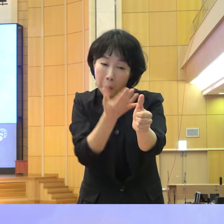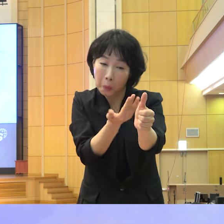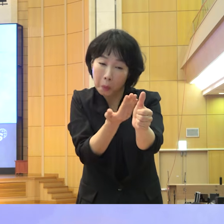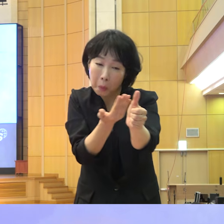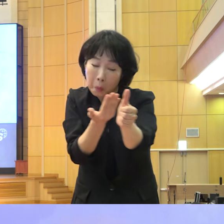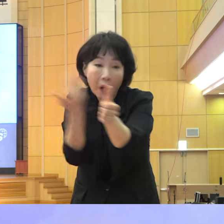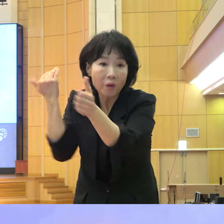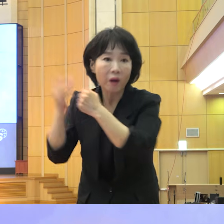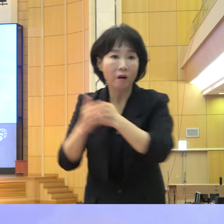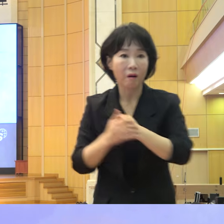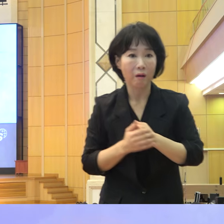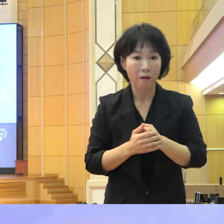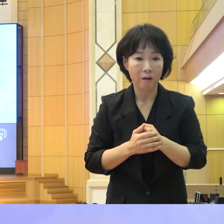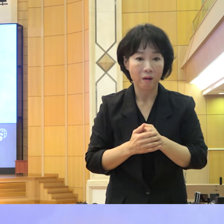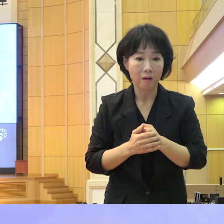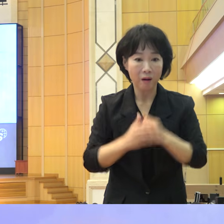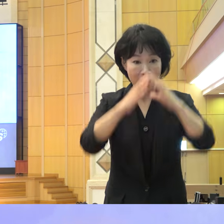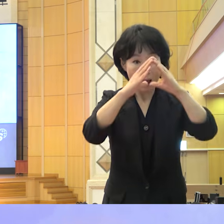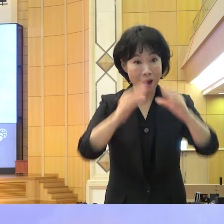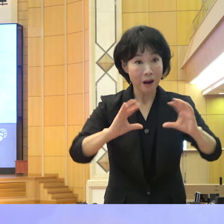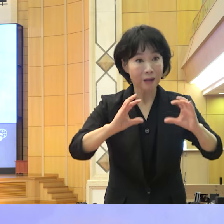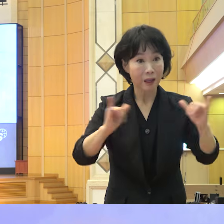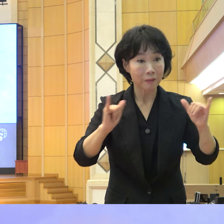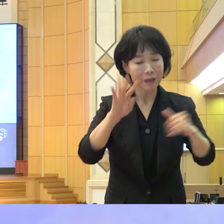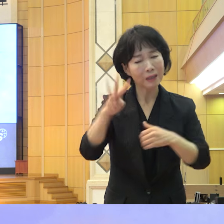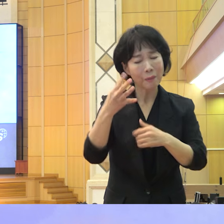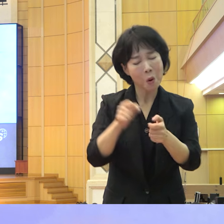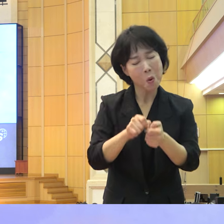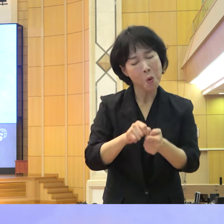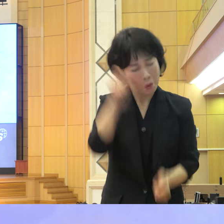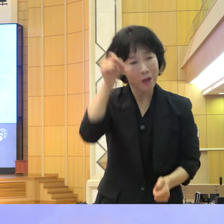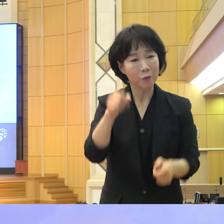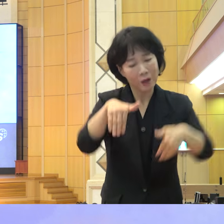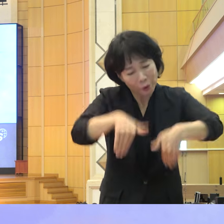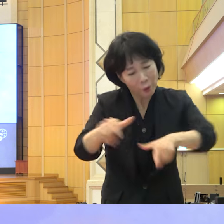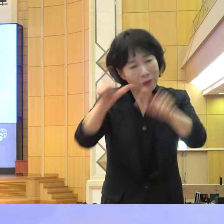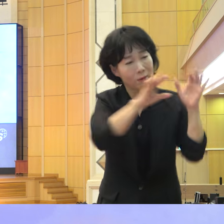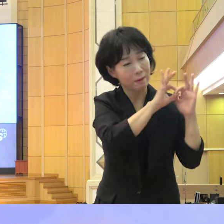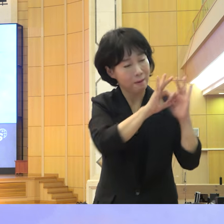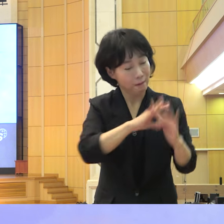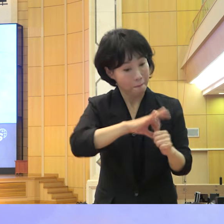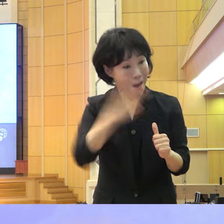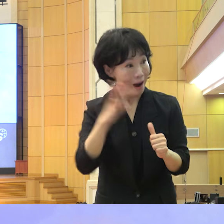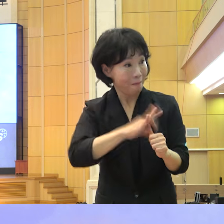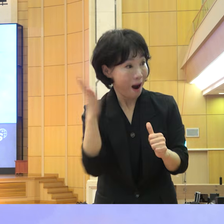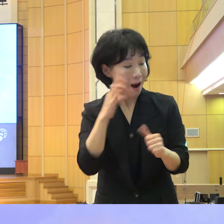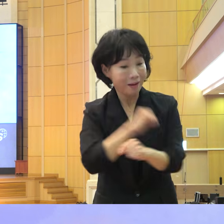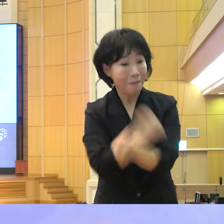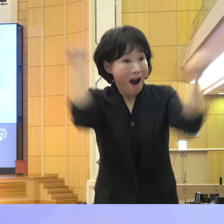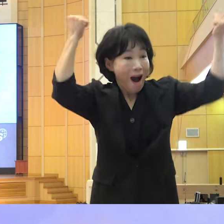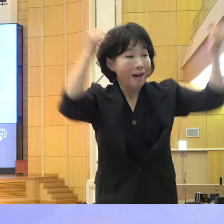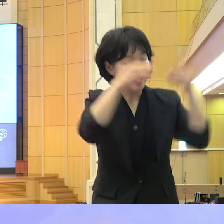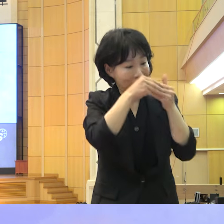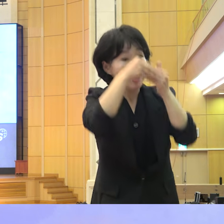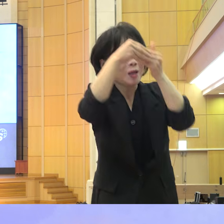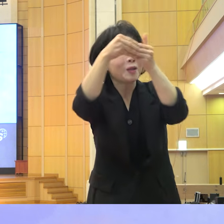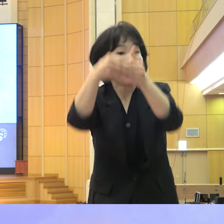이스라엘 백성들이 애굽에 430년 동안 종살이했는데 거기서 인도해 냈던 그